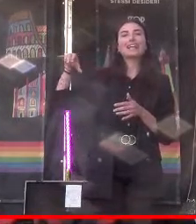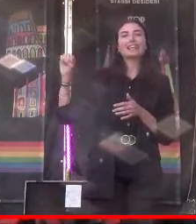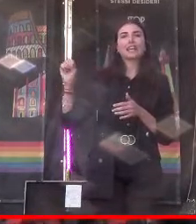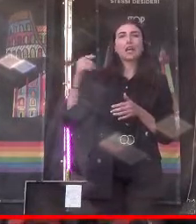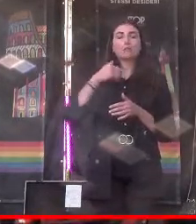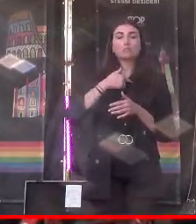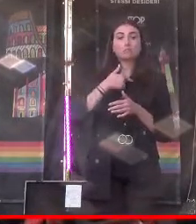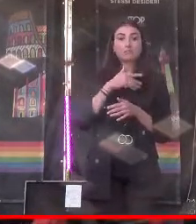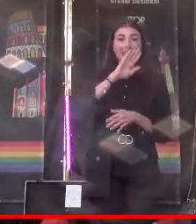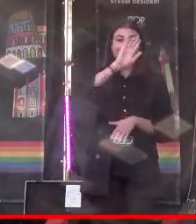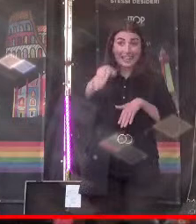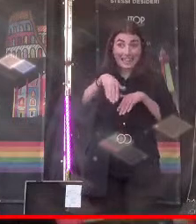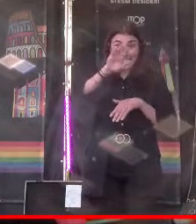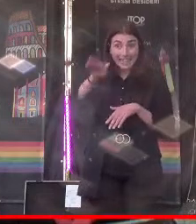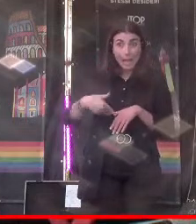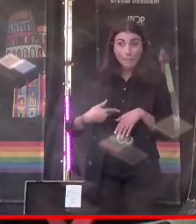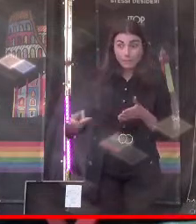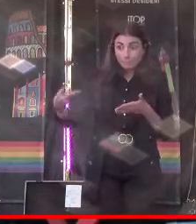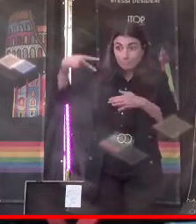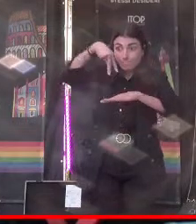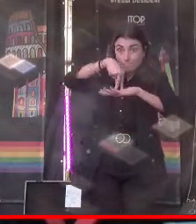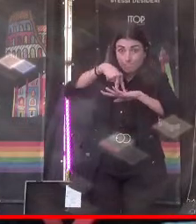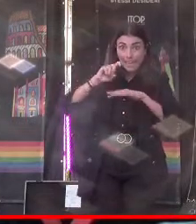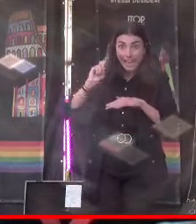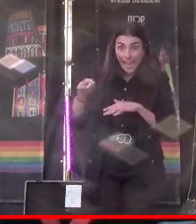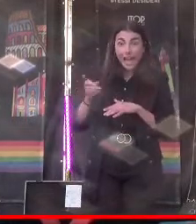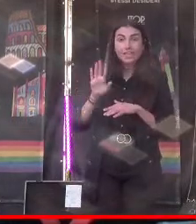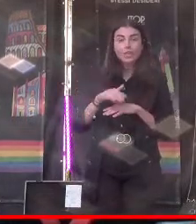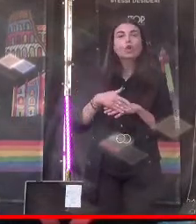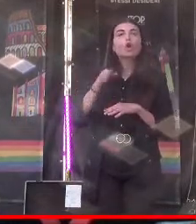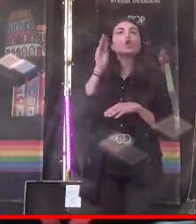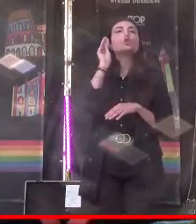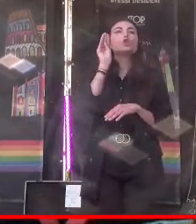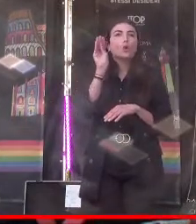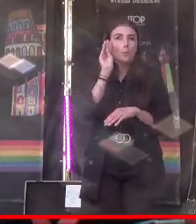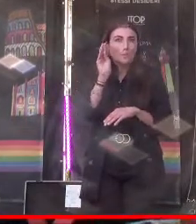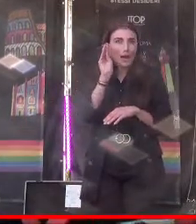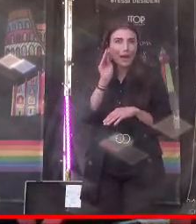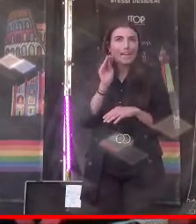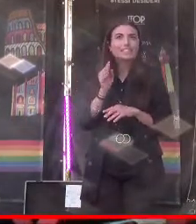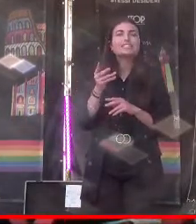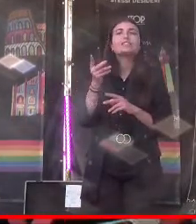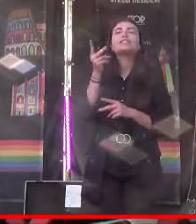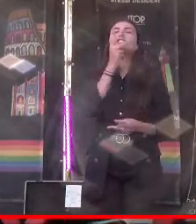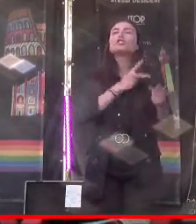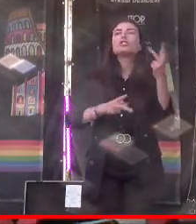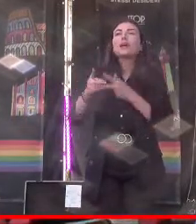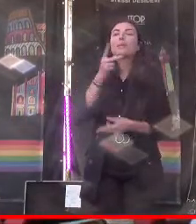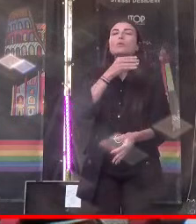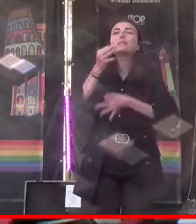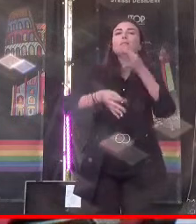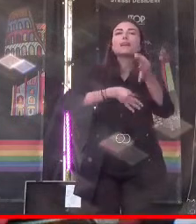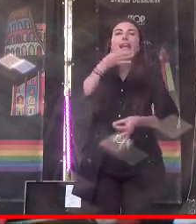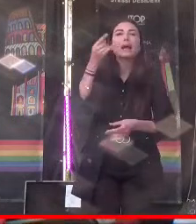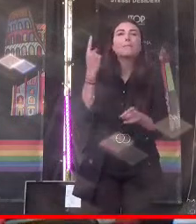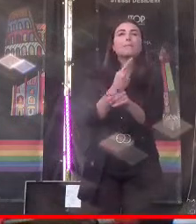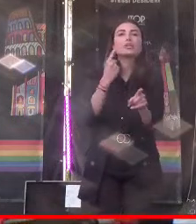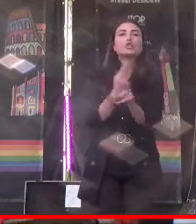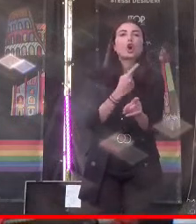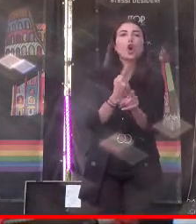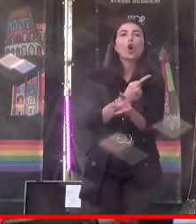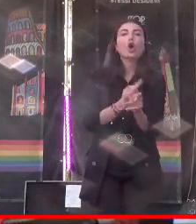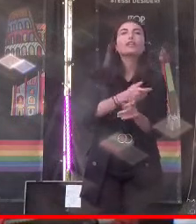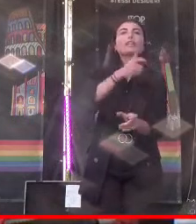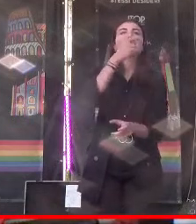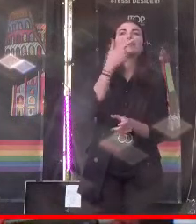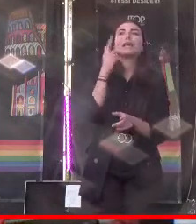su questo palco perché ti faccio una domanda, così qui cerchiamo di spiegare quali sono i bisogni alle persone, ma spesso è più facile del